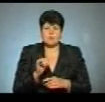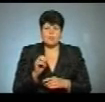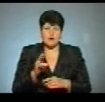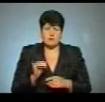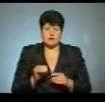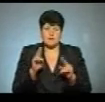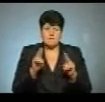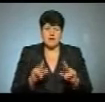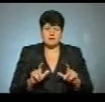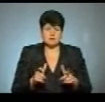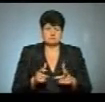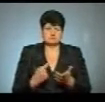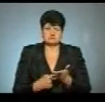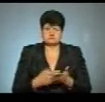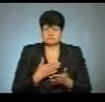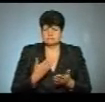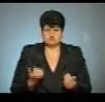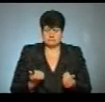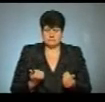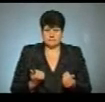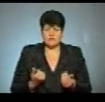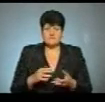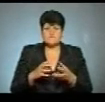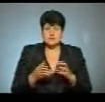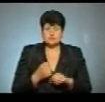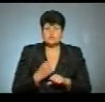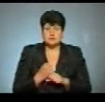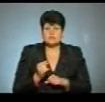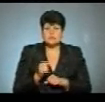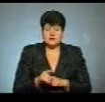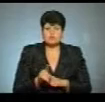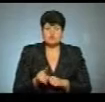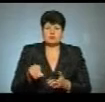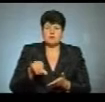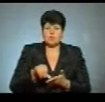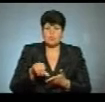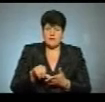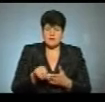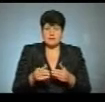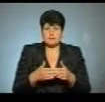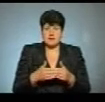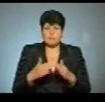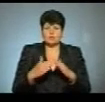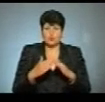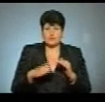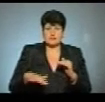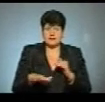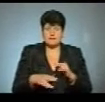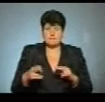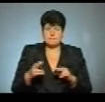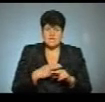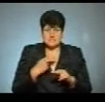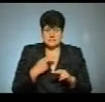правил карантину суд не підтвердив. Суд прийшов до висновку про те, що перебування на прибудинковій території без